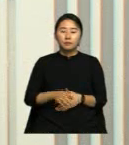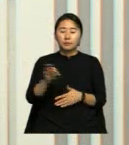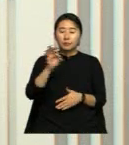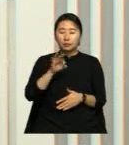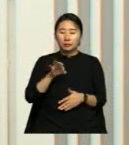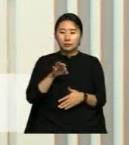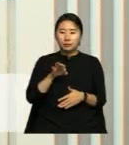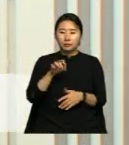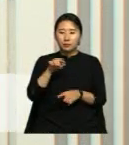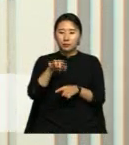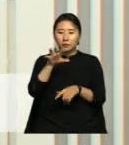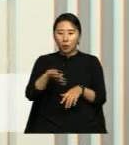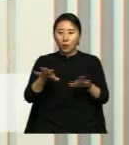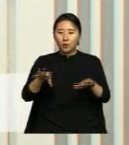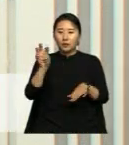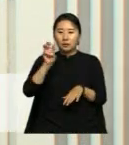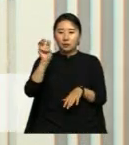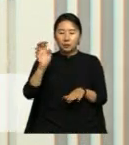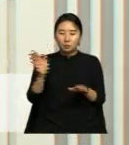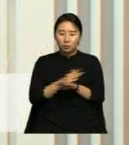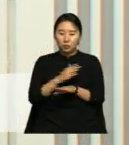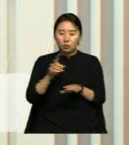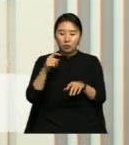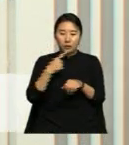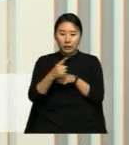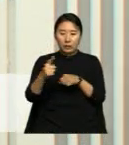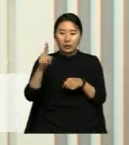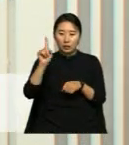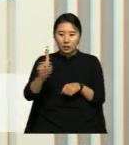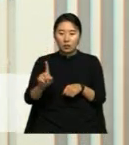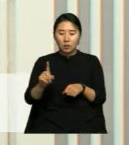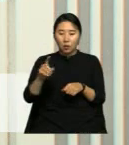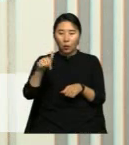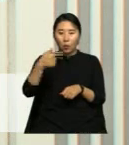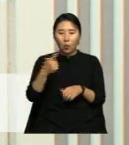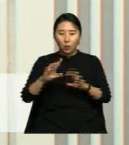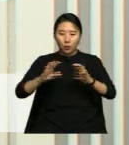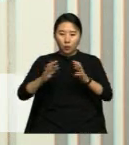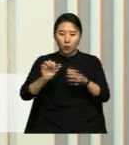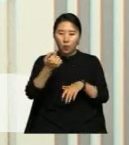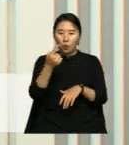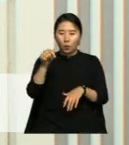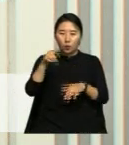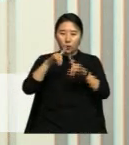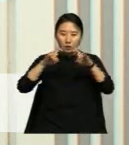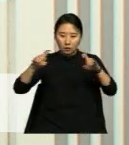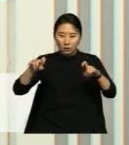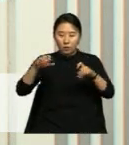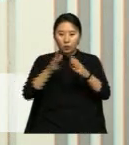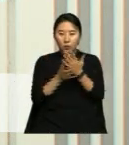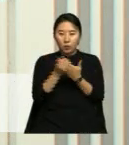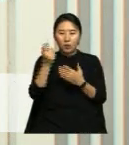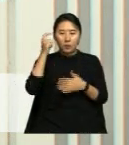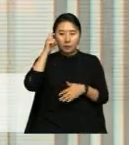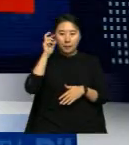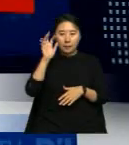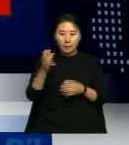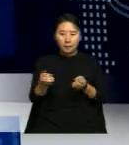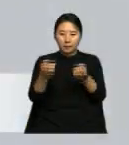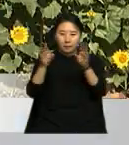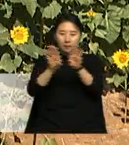연천군 장남면 은 오는 30일부터 다음달 1일까지 고구려 유적지인 호로 고루 성에서 통일 바라게 축제를